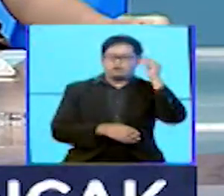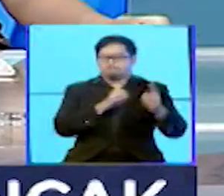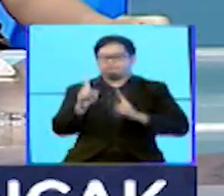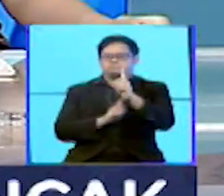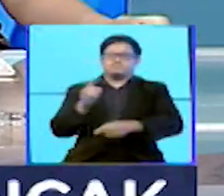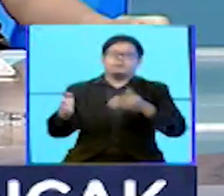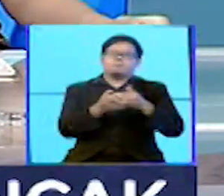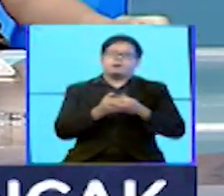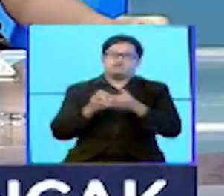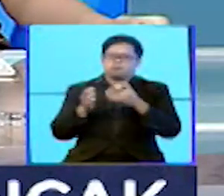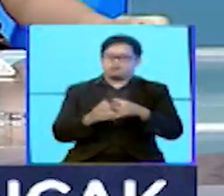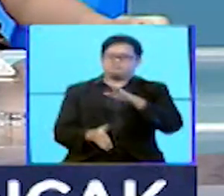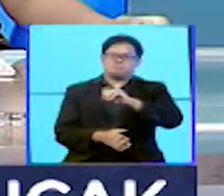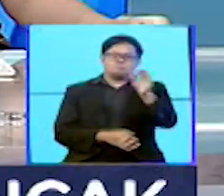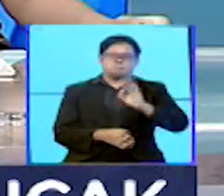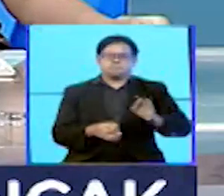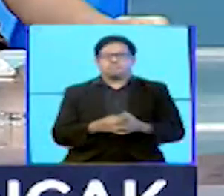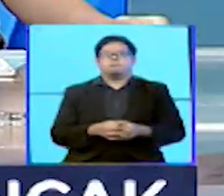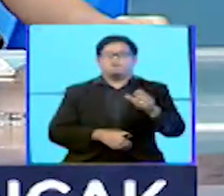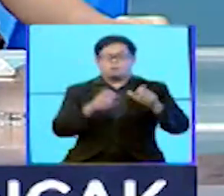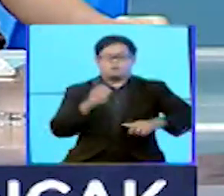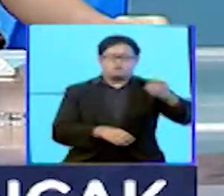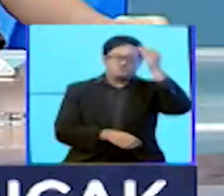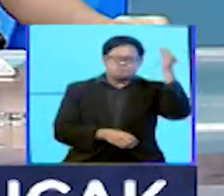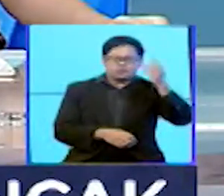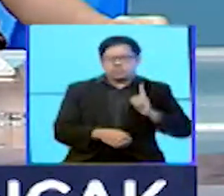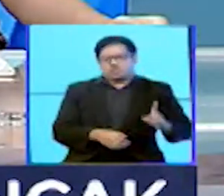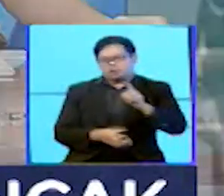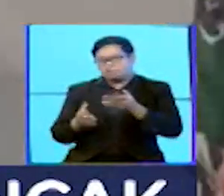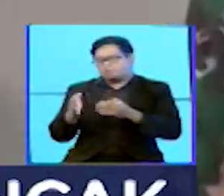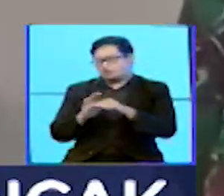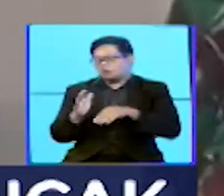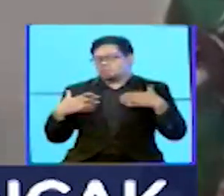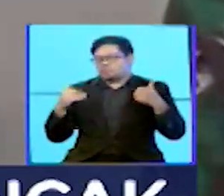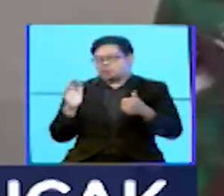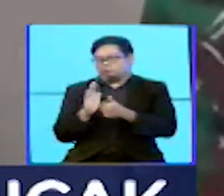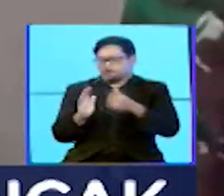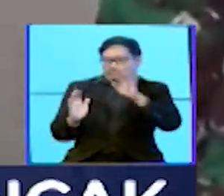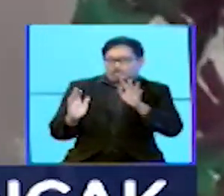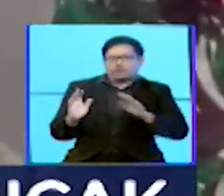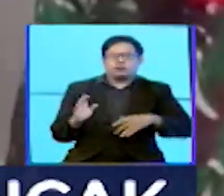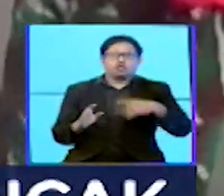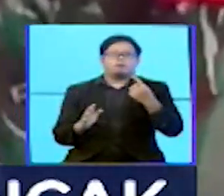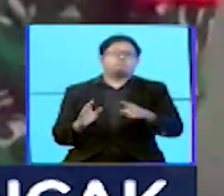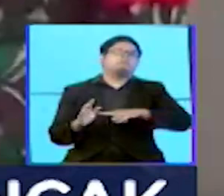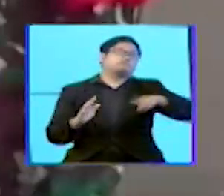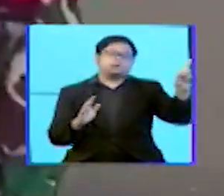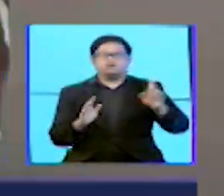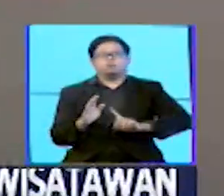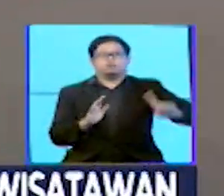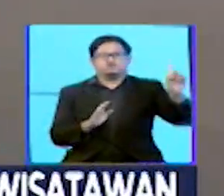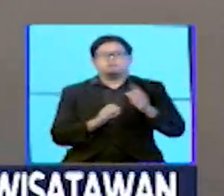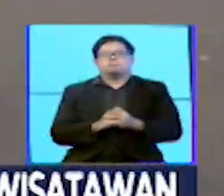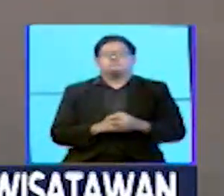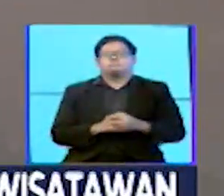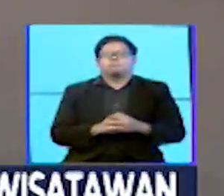bagi wisatawan yang tidak mematuhi protokol kesehatan diminta untuk putar balik Hai petugas merazia kendaraan yang memasuki kawasan wisata